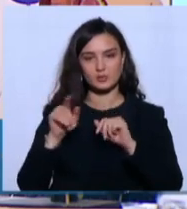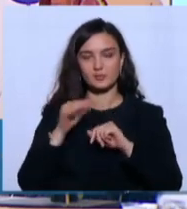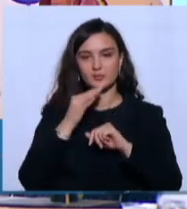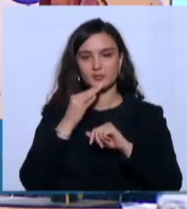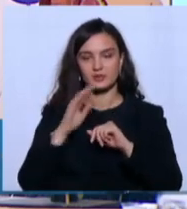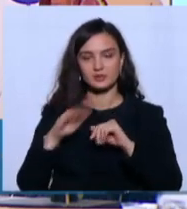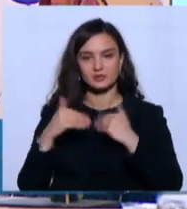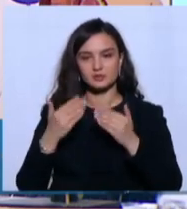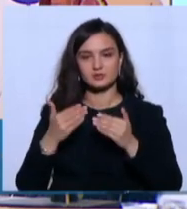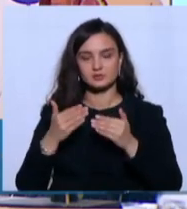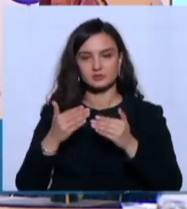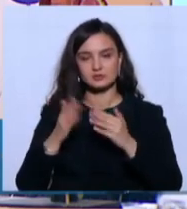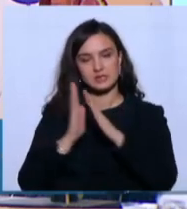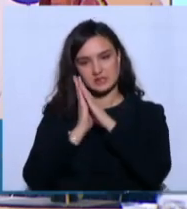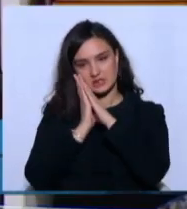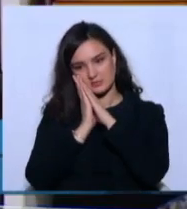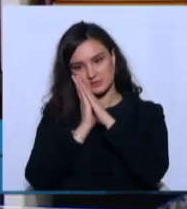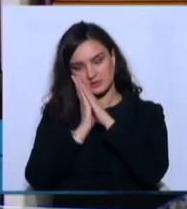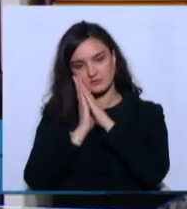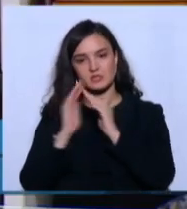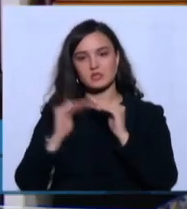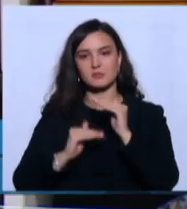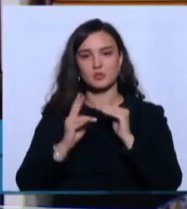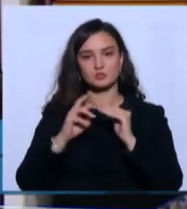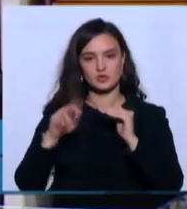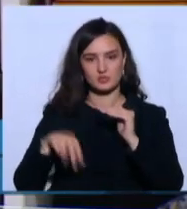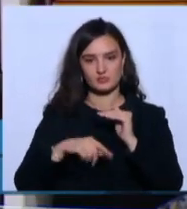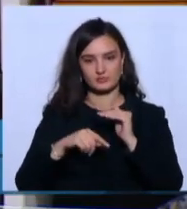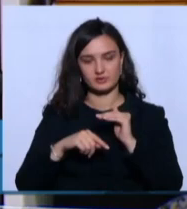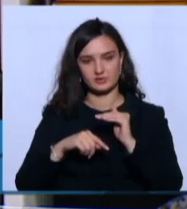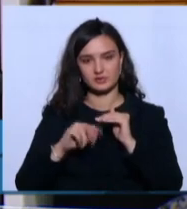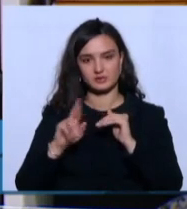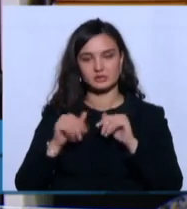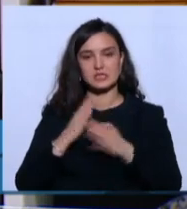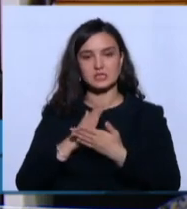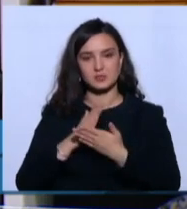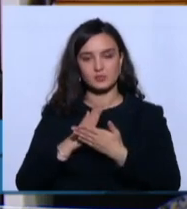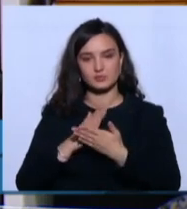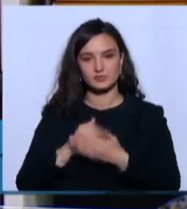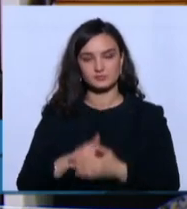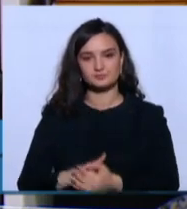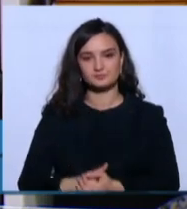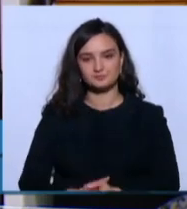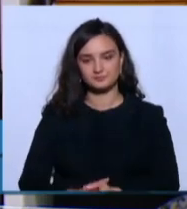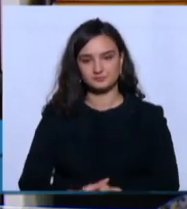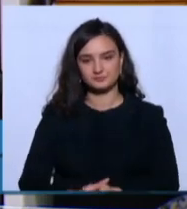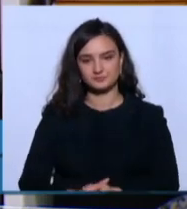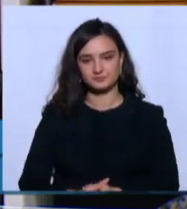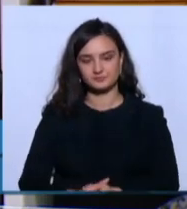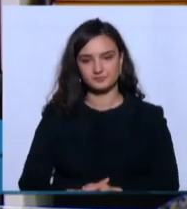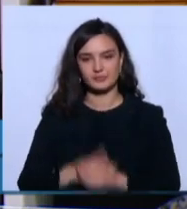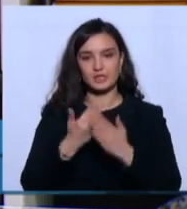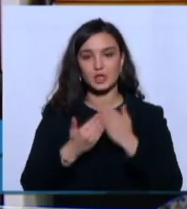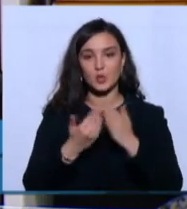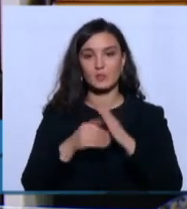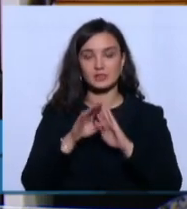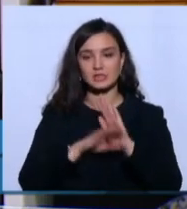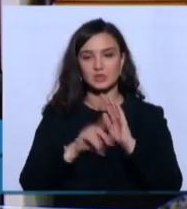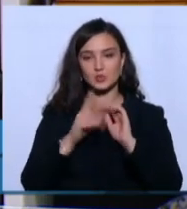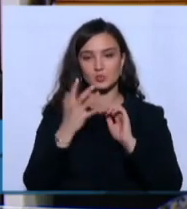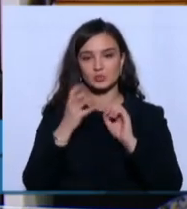მერე მინიმუმ დაძინებისთვის ის დაბლა უნდა ჩამოვიდეს. და არსებობს კიდე ესეთი რეკომენდაცია, რომ